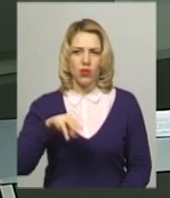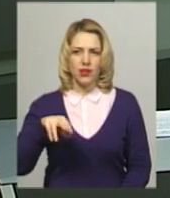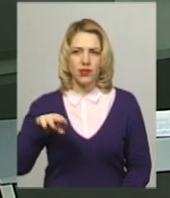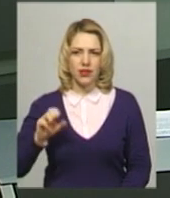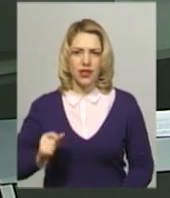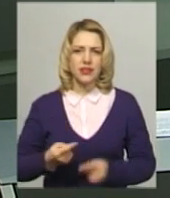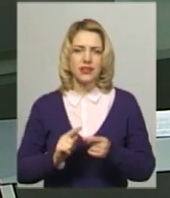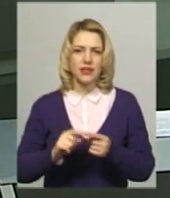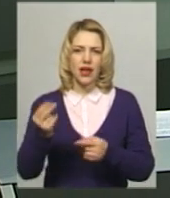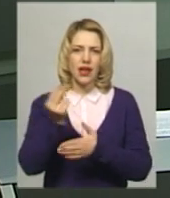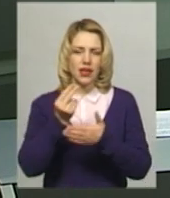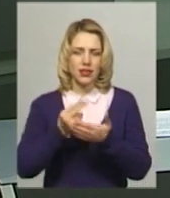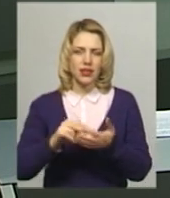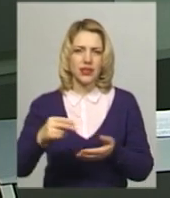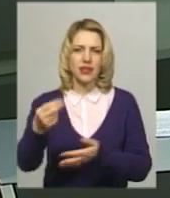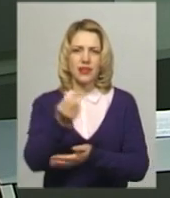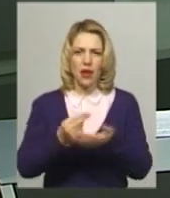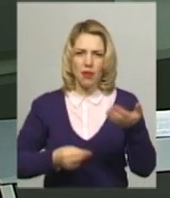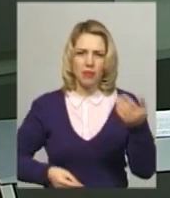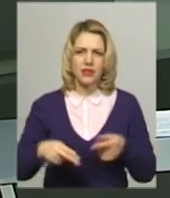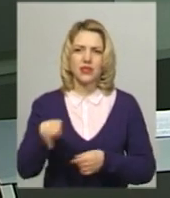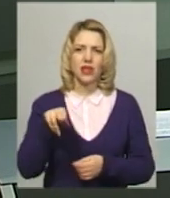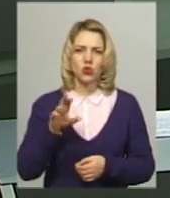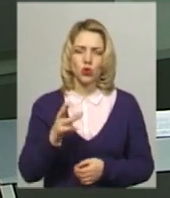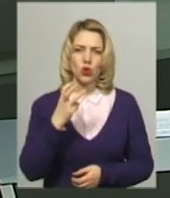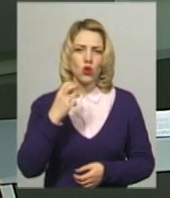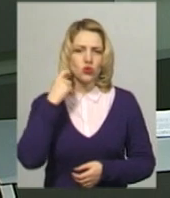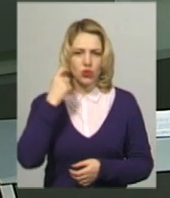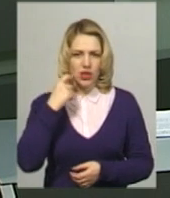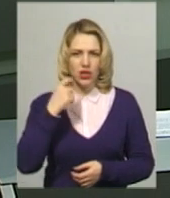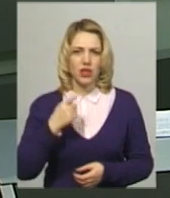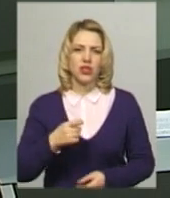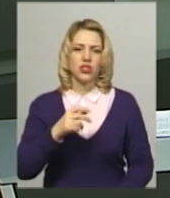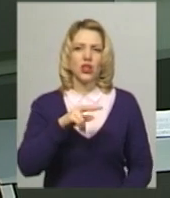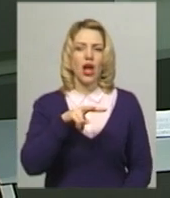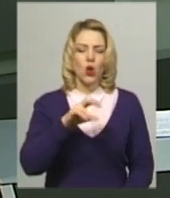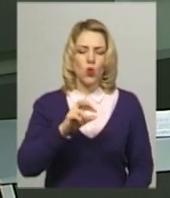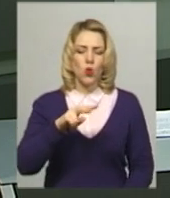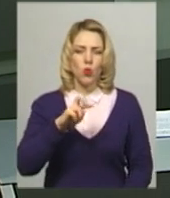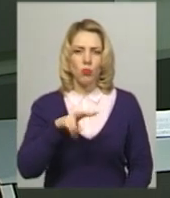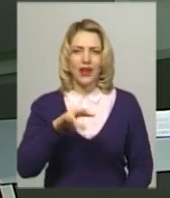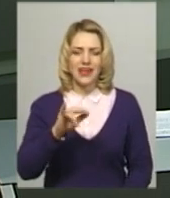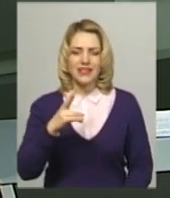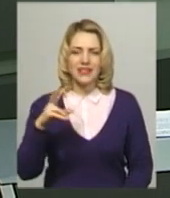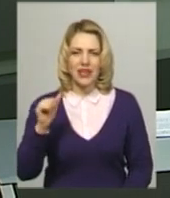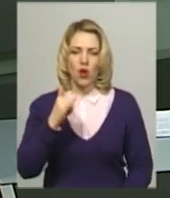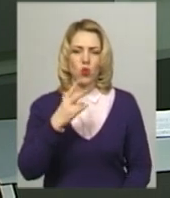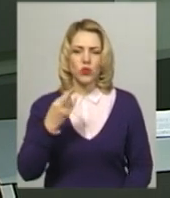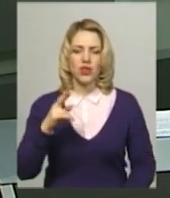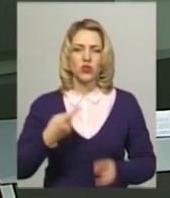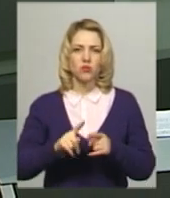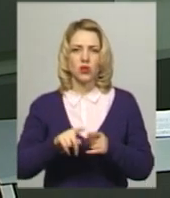Картина написана до 300-річчя Люблінської унії, каже Олександр Пажимський. За його словами, аби копія потрапила до